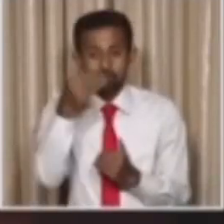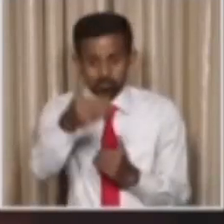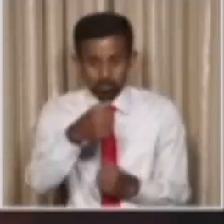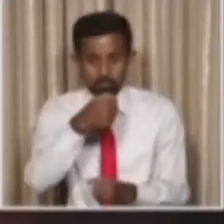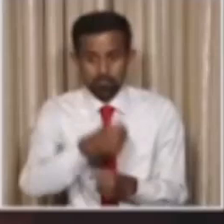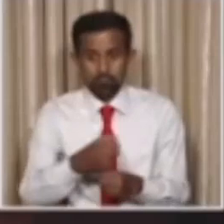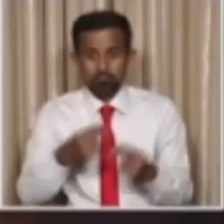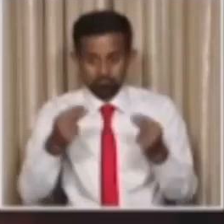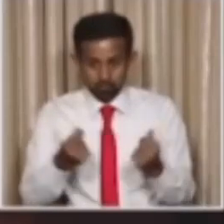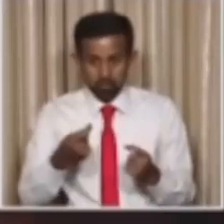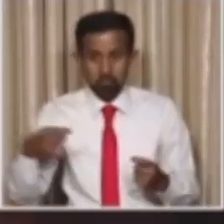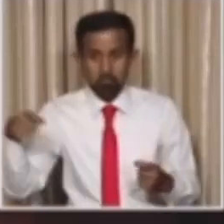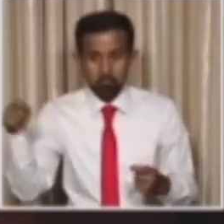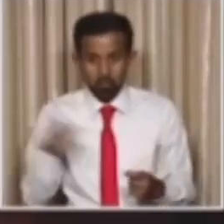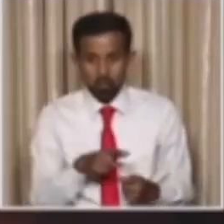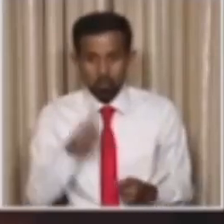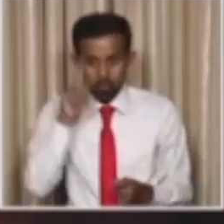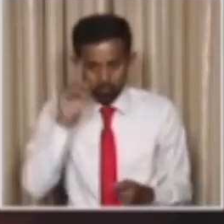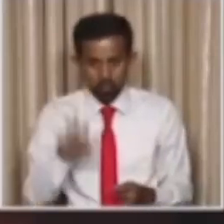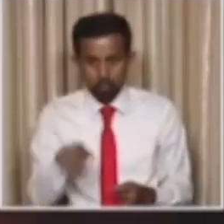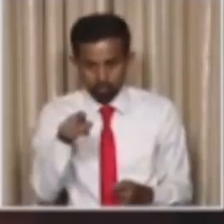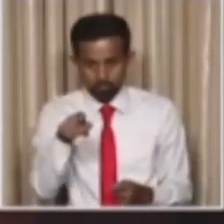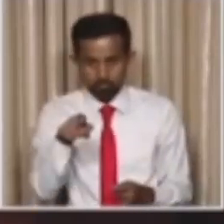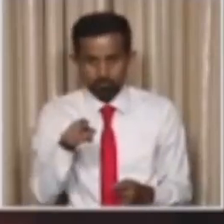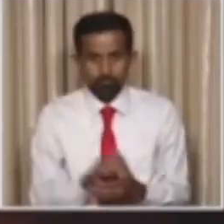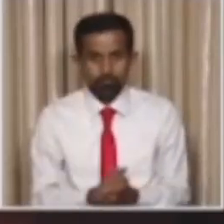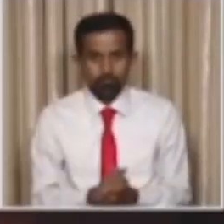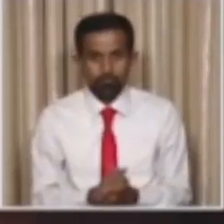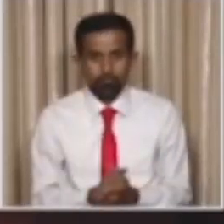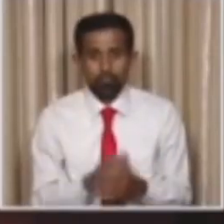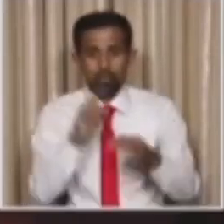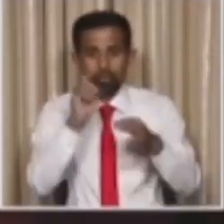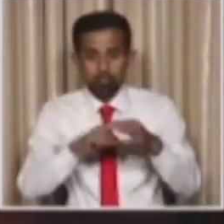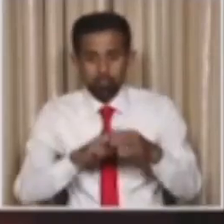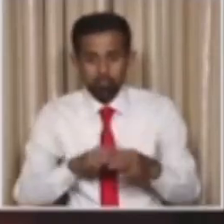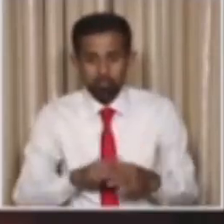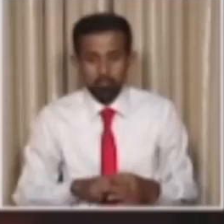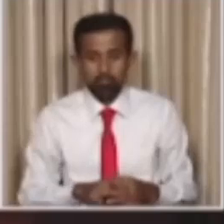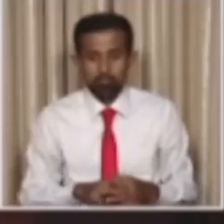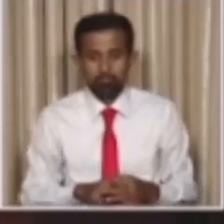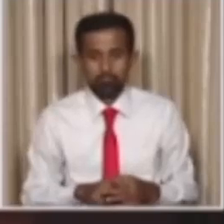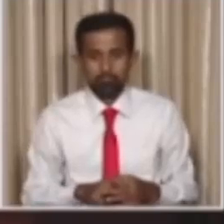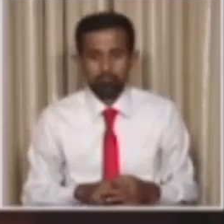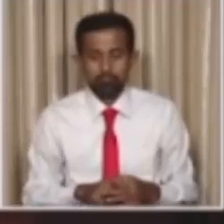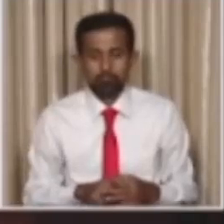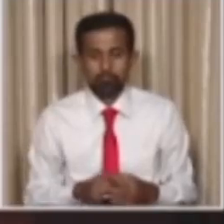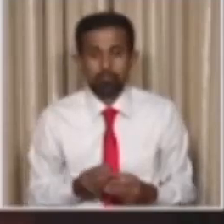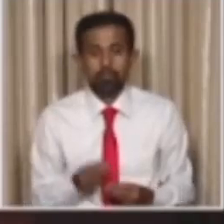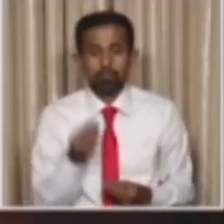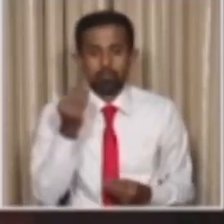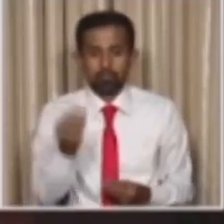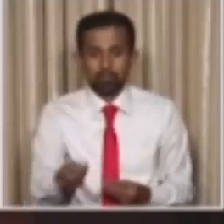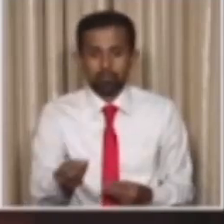මෙවැනි හදිසි මිලදී ගැනීම කිරීමට බලාපොරොත්තු වන්නේද? මේ ප්‍රශ්නය මම විශේෂයෙන්ම ඉදිරිපත්